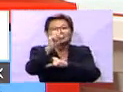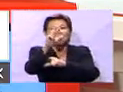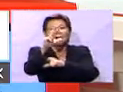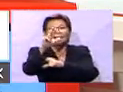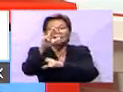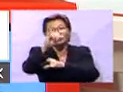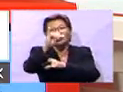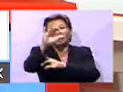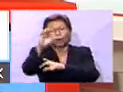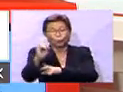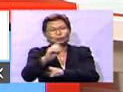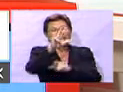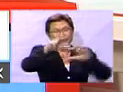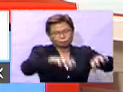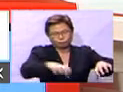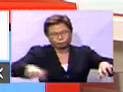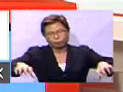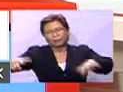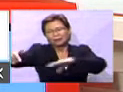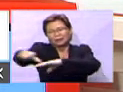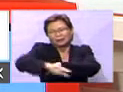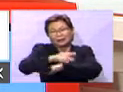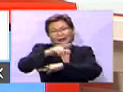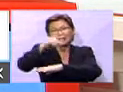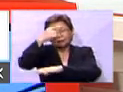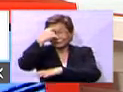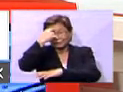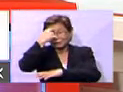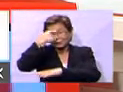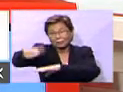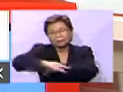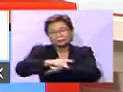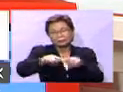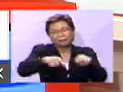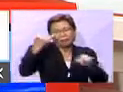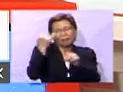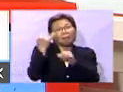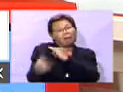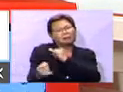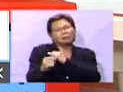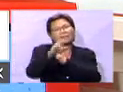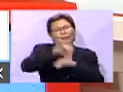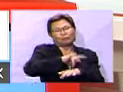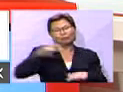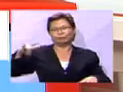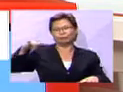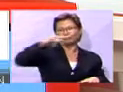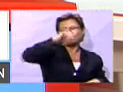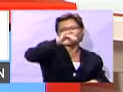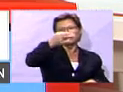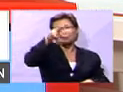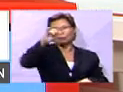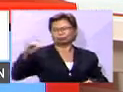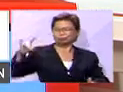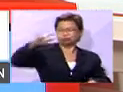CSIRO berhubung tiga lokasi di selatan lautan Hindi yang berpotensi menjadi lokasi terakhir penerbangan MH370.